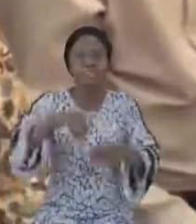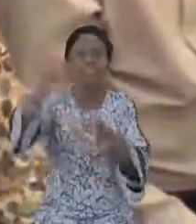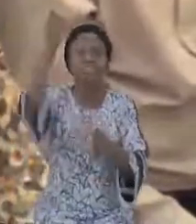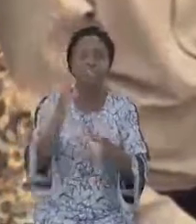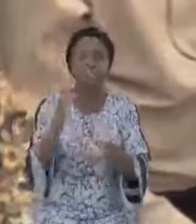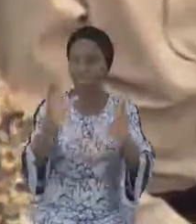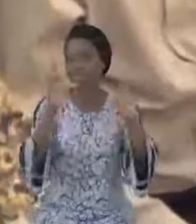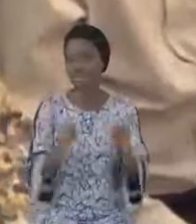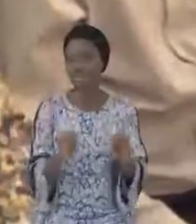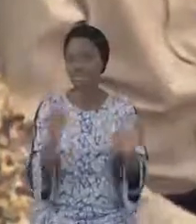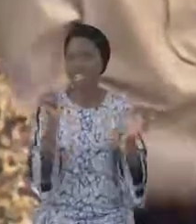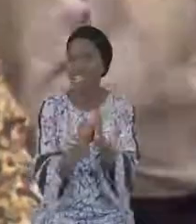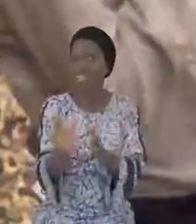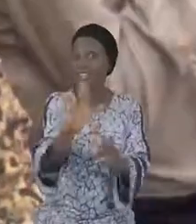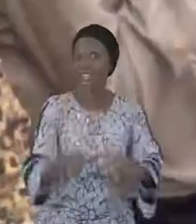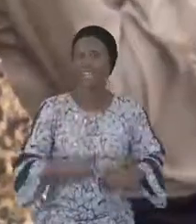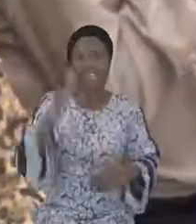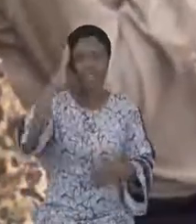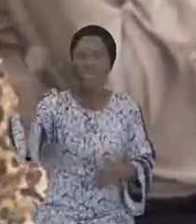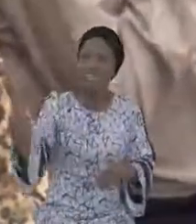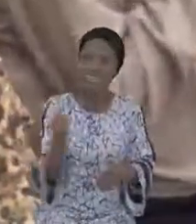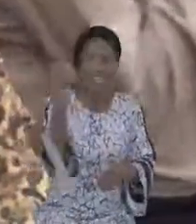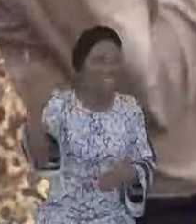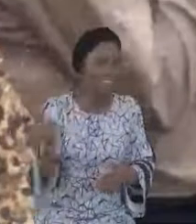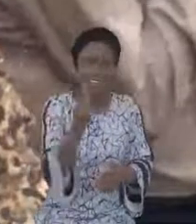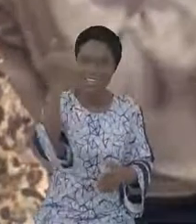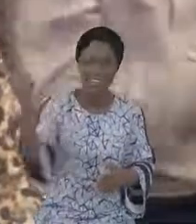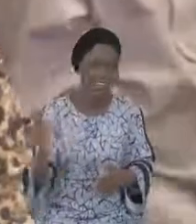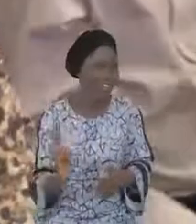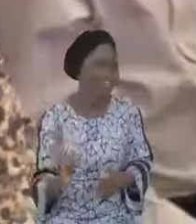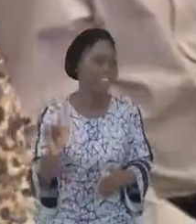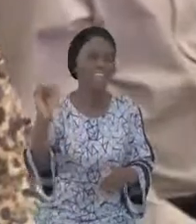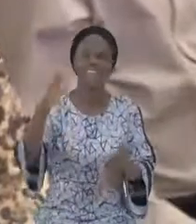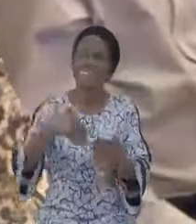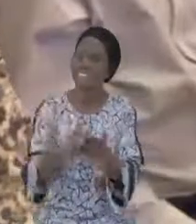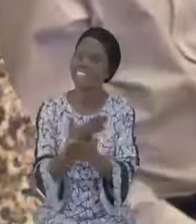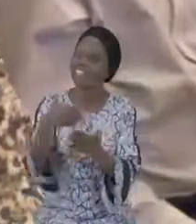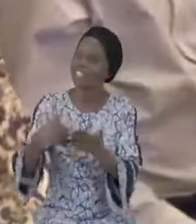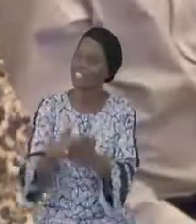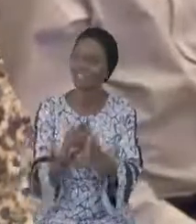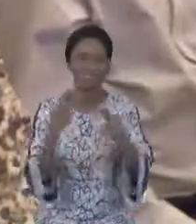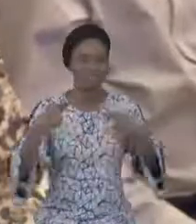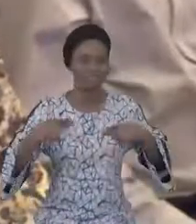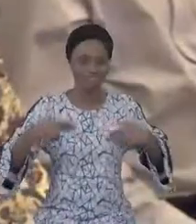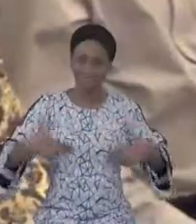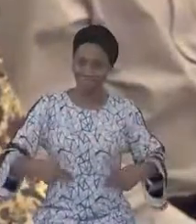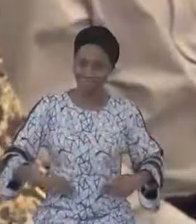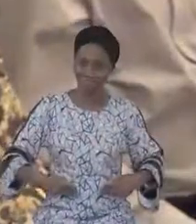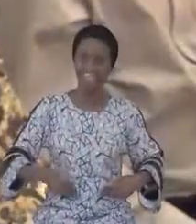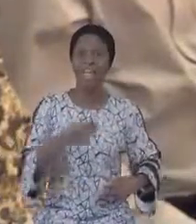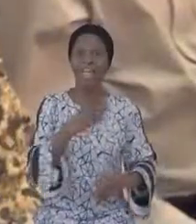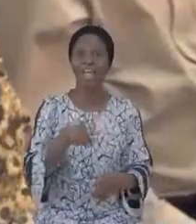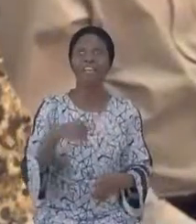à jamais fraîche, à jamais bien portante. Cette vie sera bien forte. Dieu